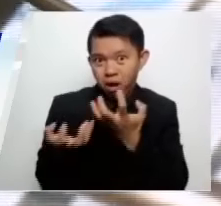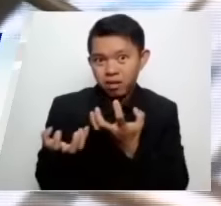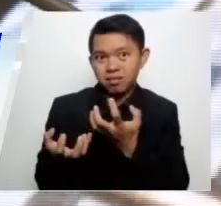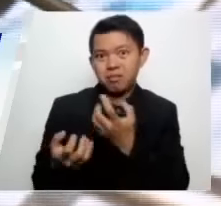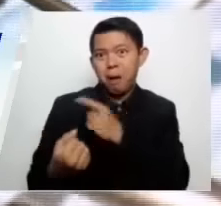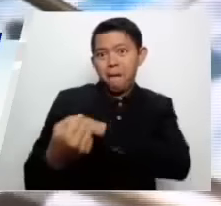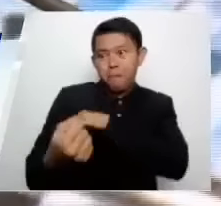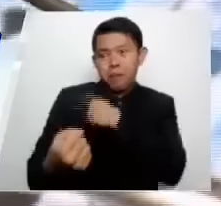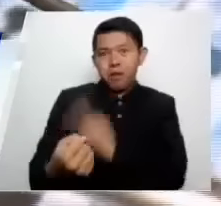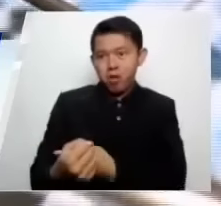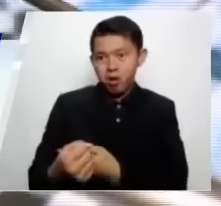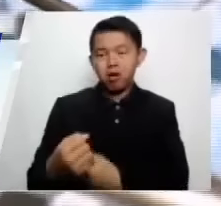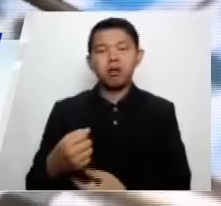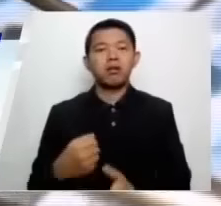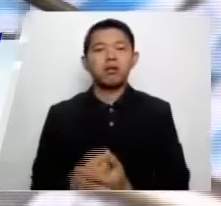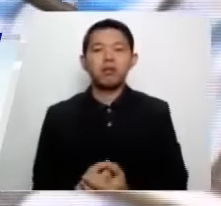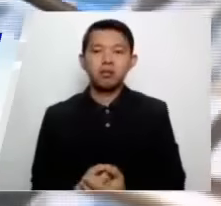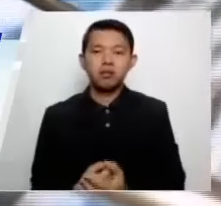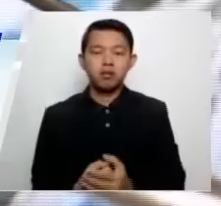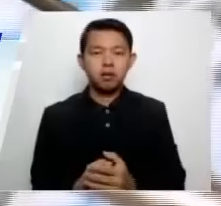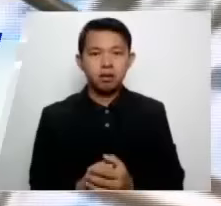may isa itong taga